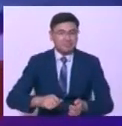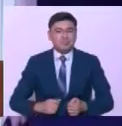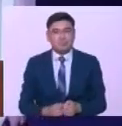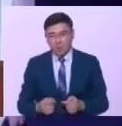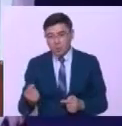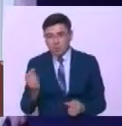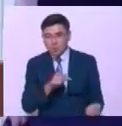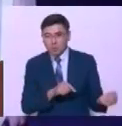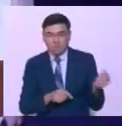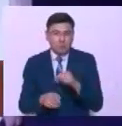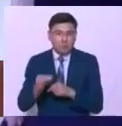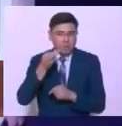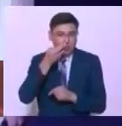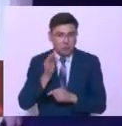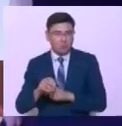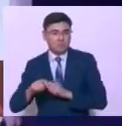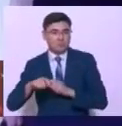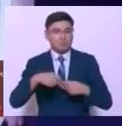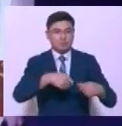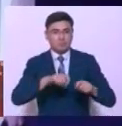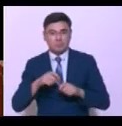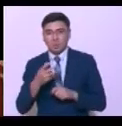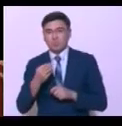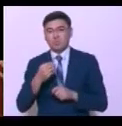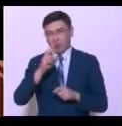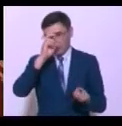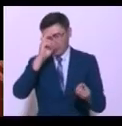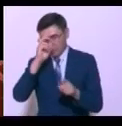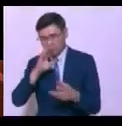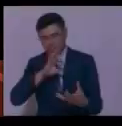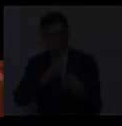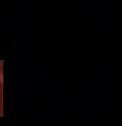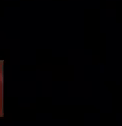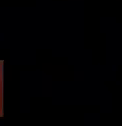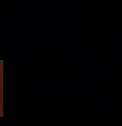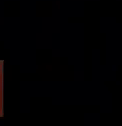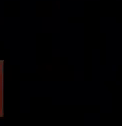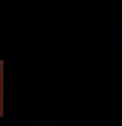укрепит сотрудничество между государствами р